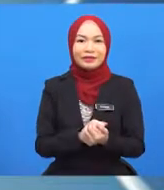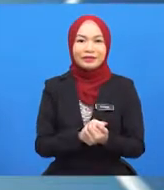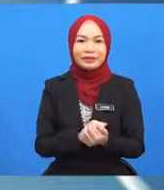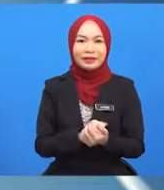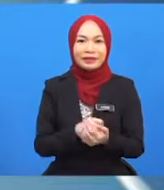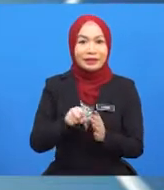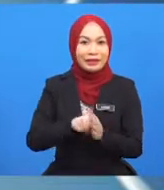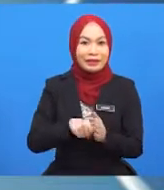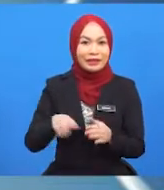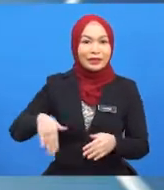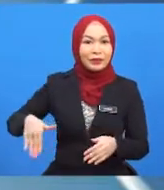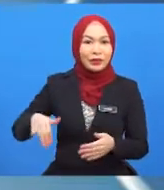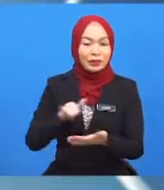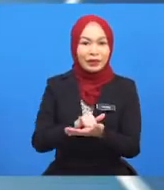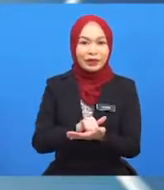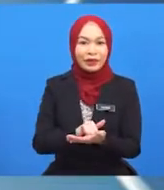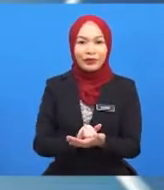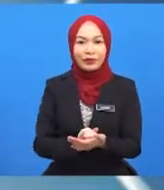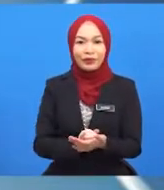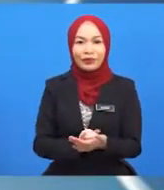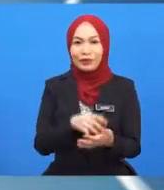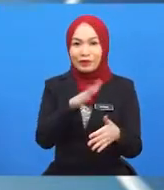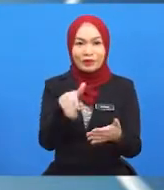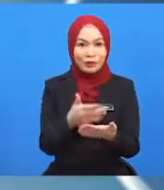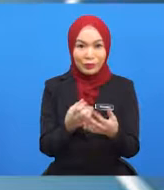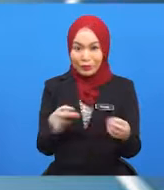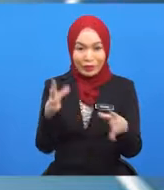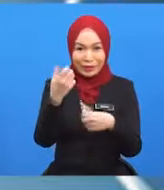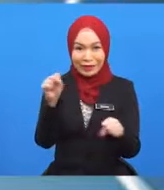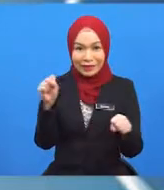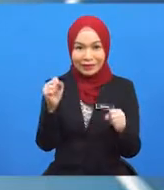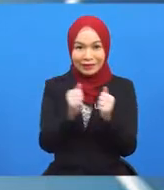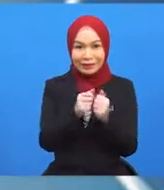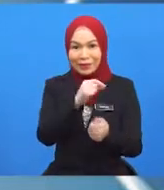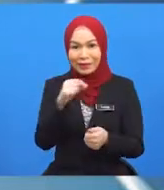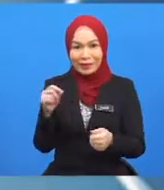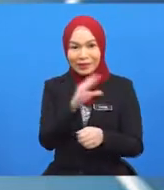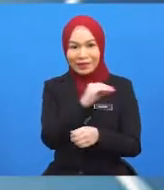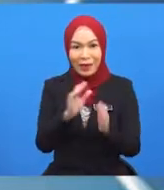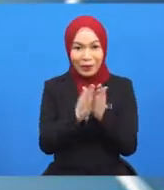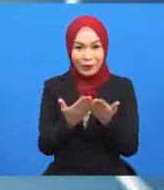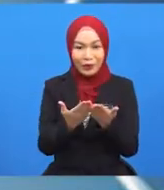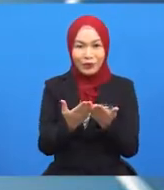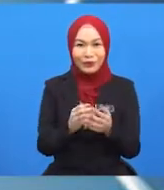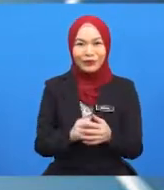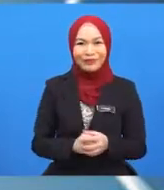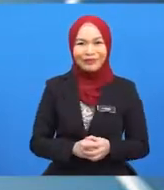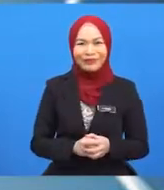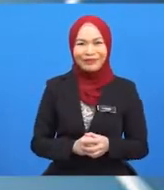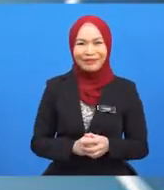sebelum itu, pastikan murid-murid sudah bersedia dengan alat tulis dan buku nota.